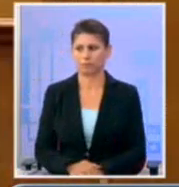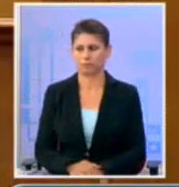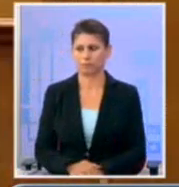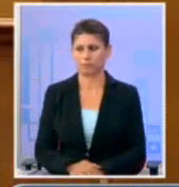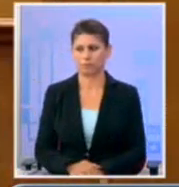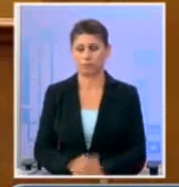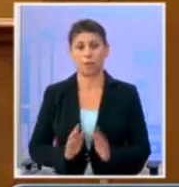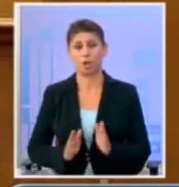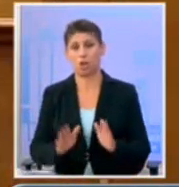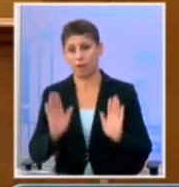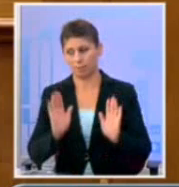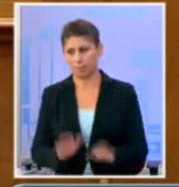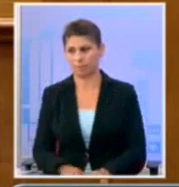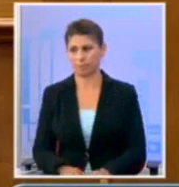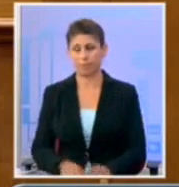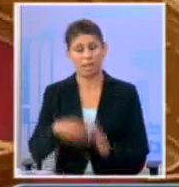Πάμε παρακάτω.